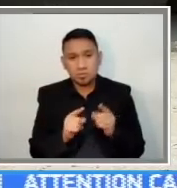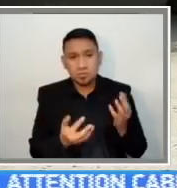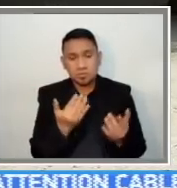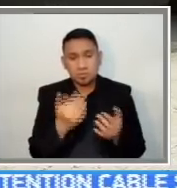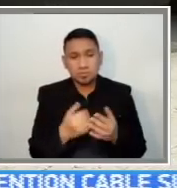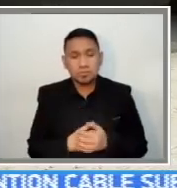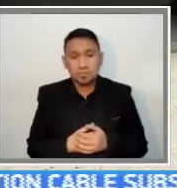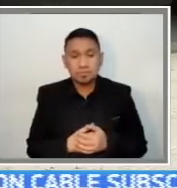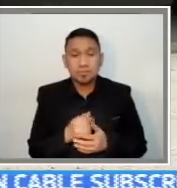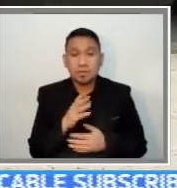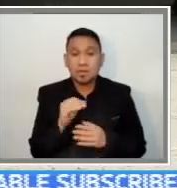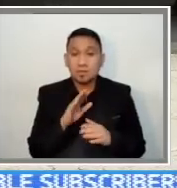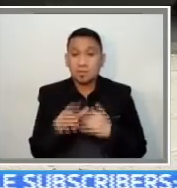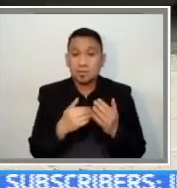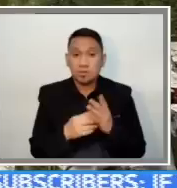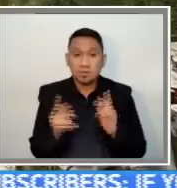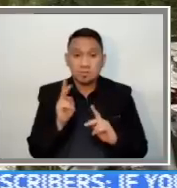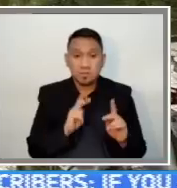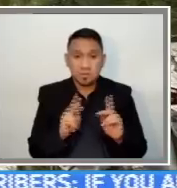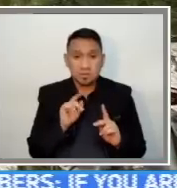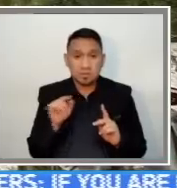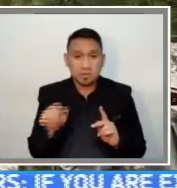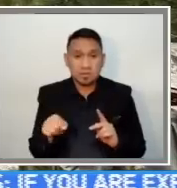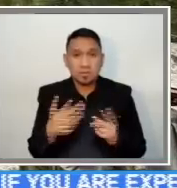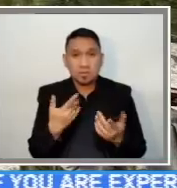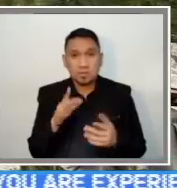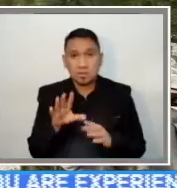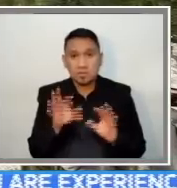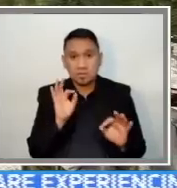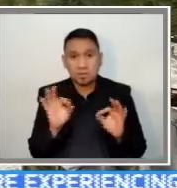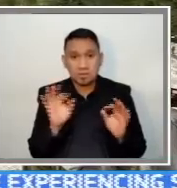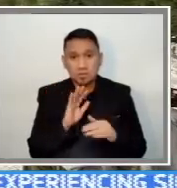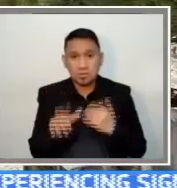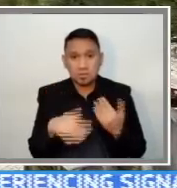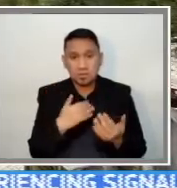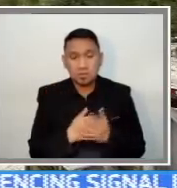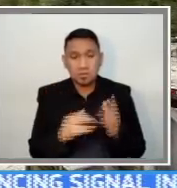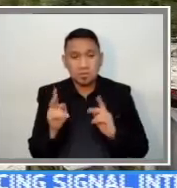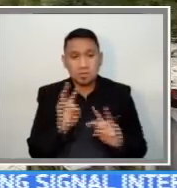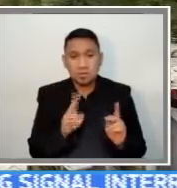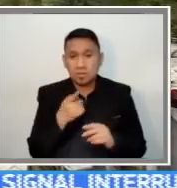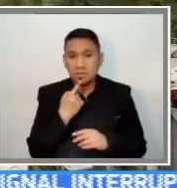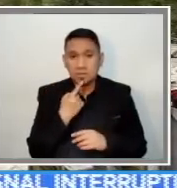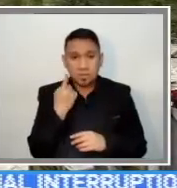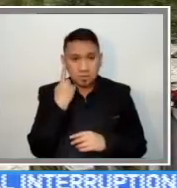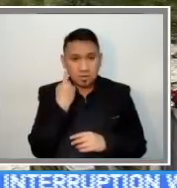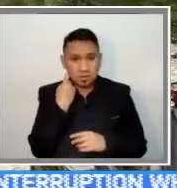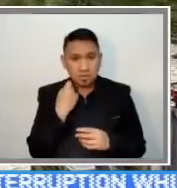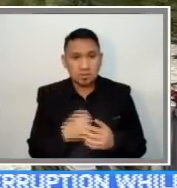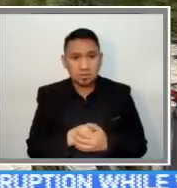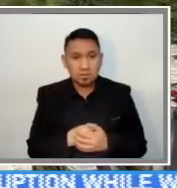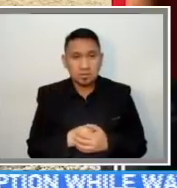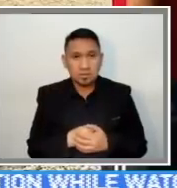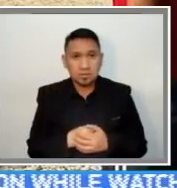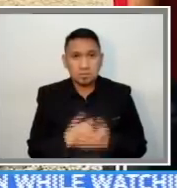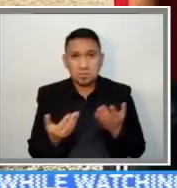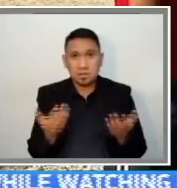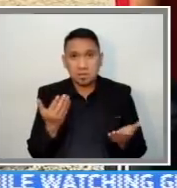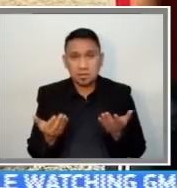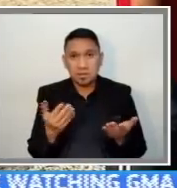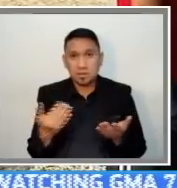lahat ba ng pasaherong nasa manifesto ng barko nakita na po ba? Nabanggit ko nga kanina, baka meron pang hindi